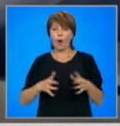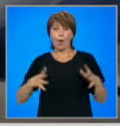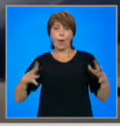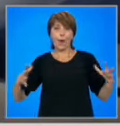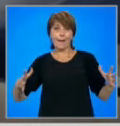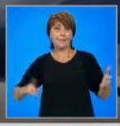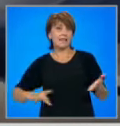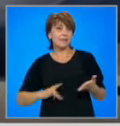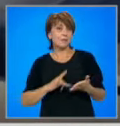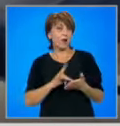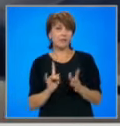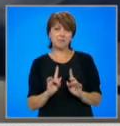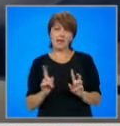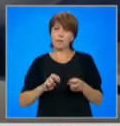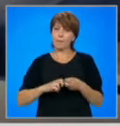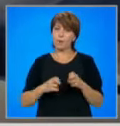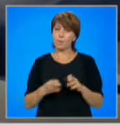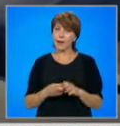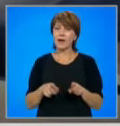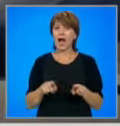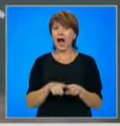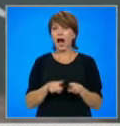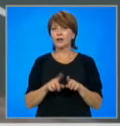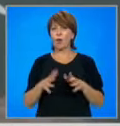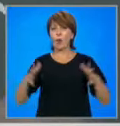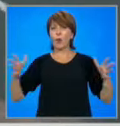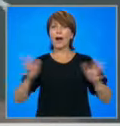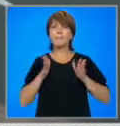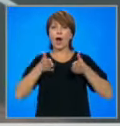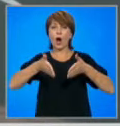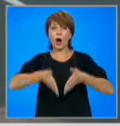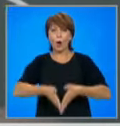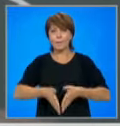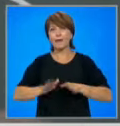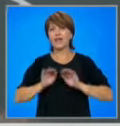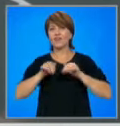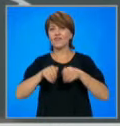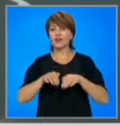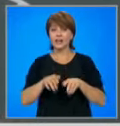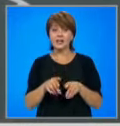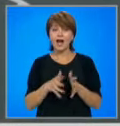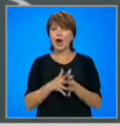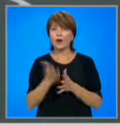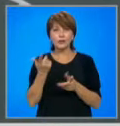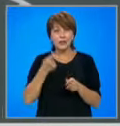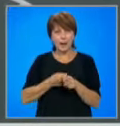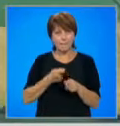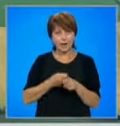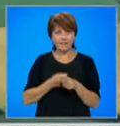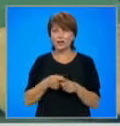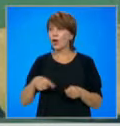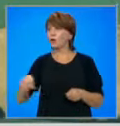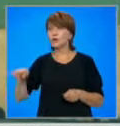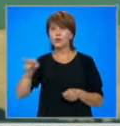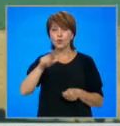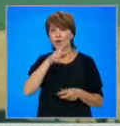да му се отразява много-много. Също като с големия кораб и вълните. Създателите му се надяват и други в авиоиндустрията